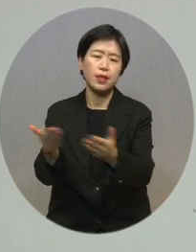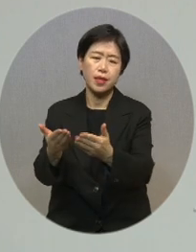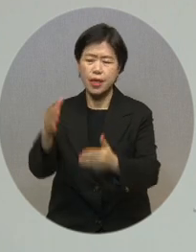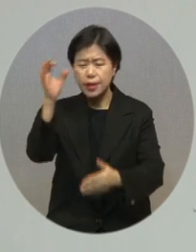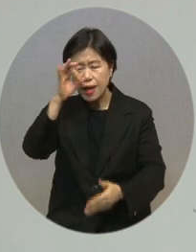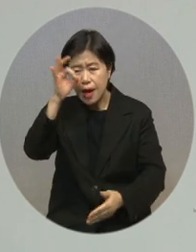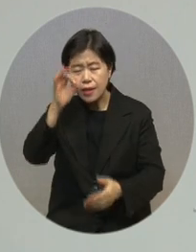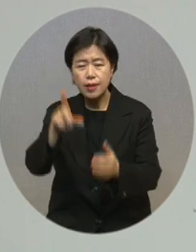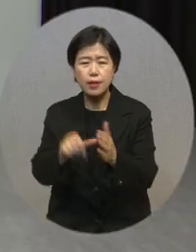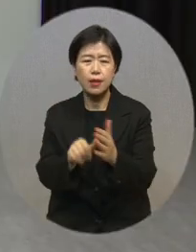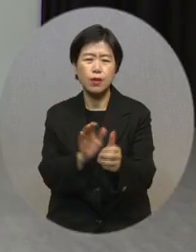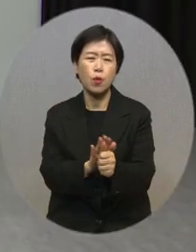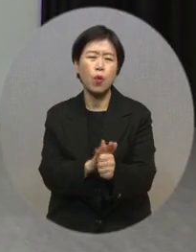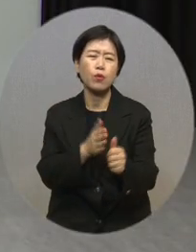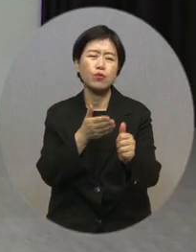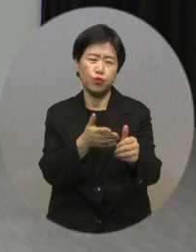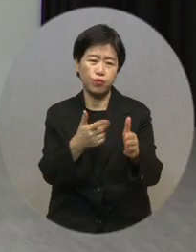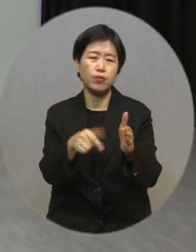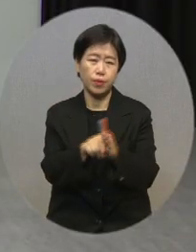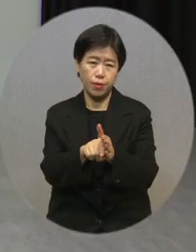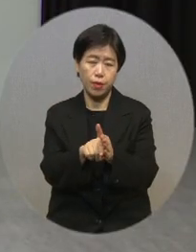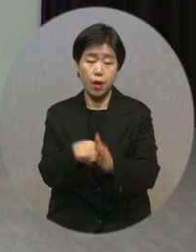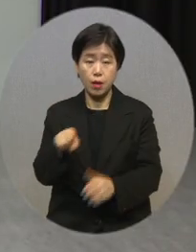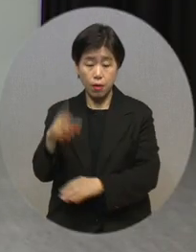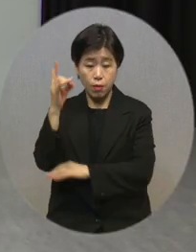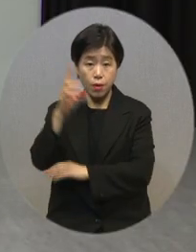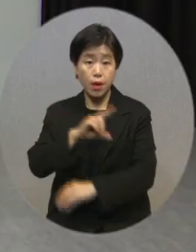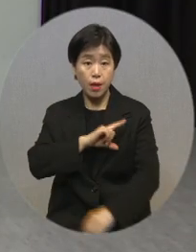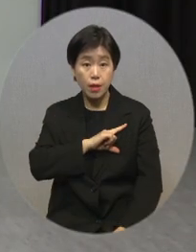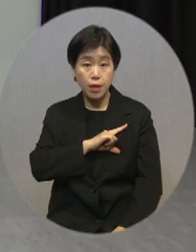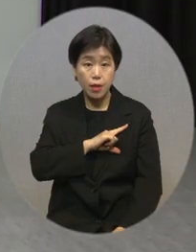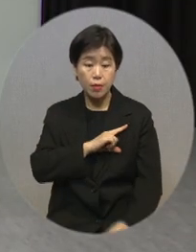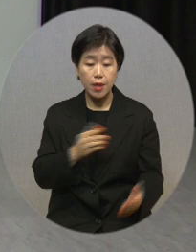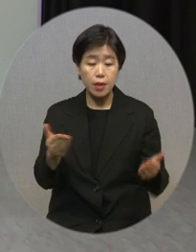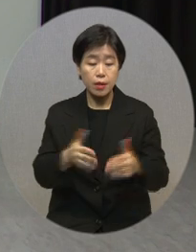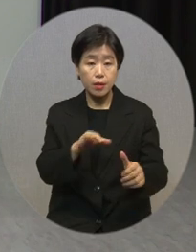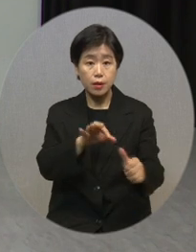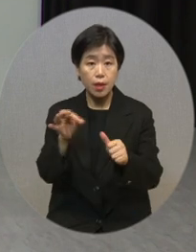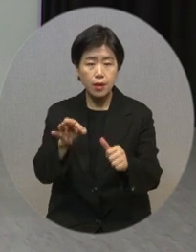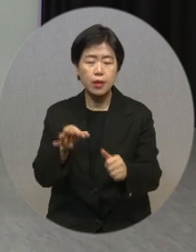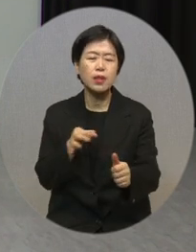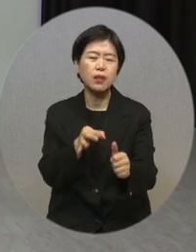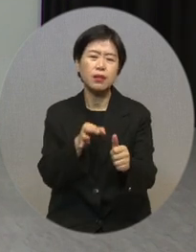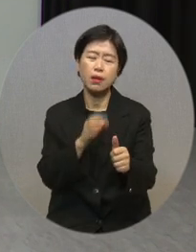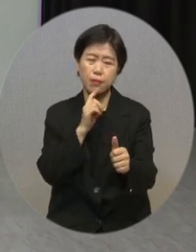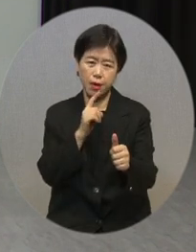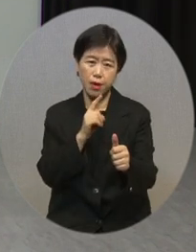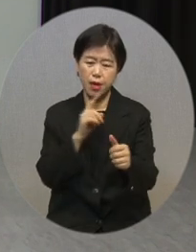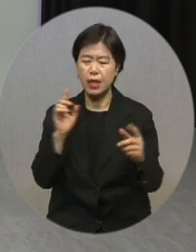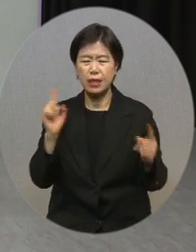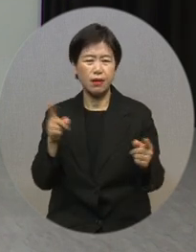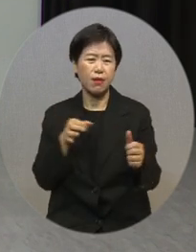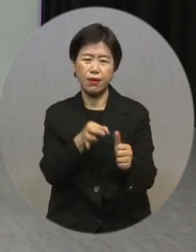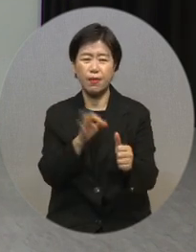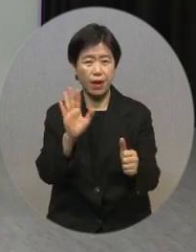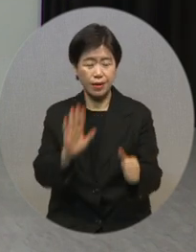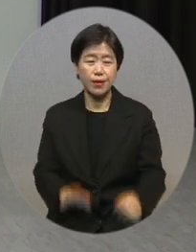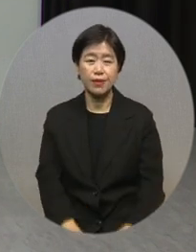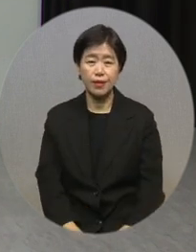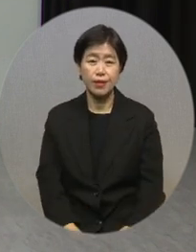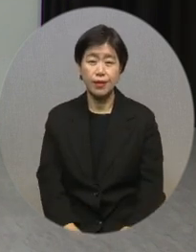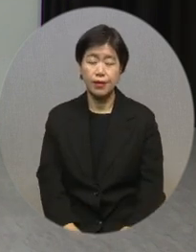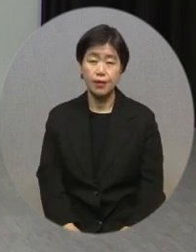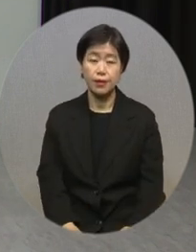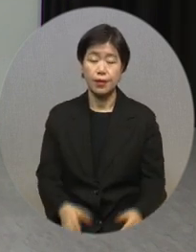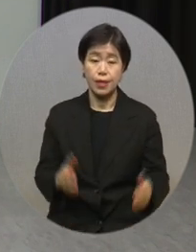명칭은 구직급여입니다. 구직급여. 네, 네. 그래서 근로자가 실직을 하면 실직한 기간